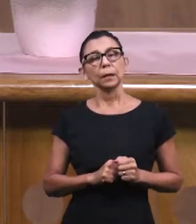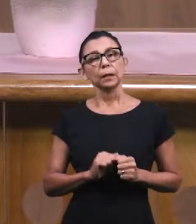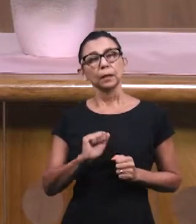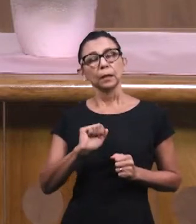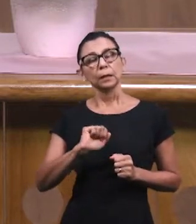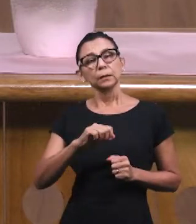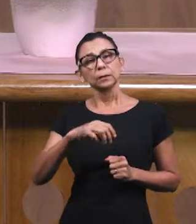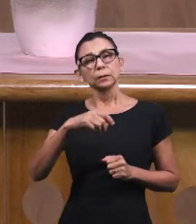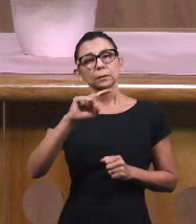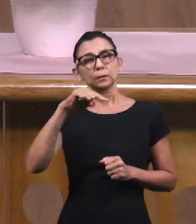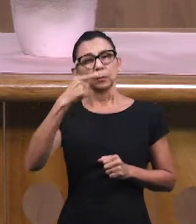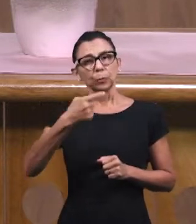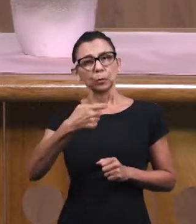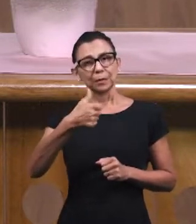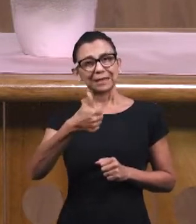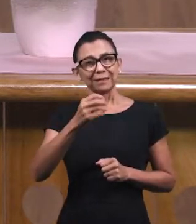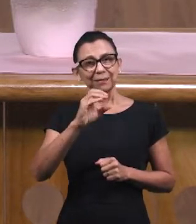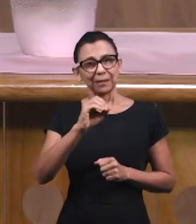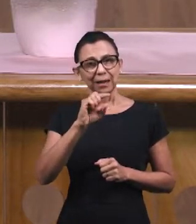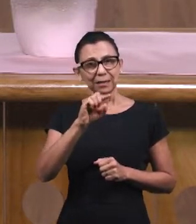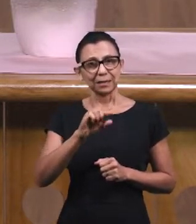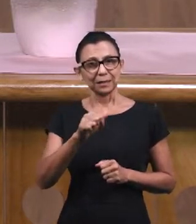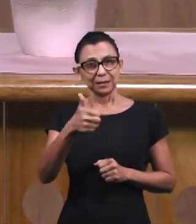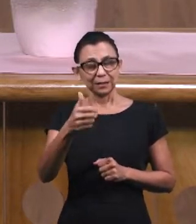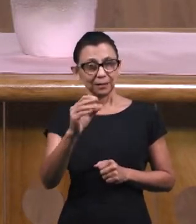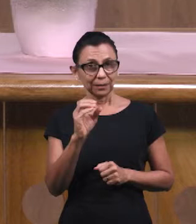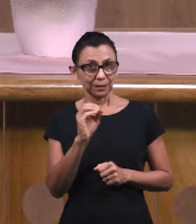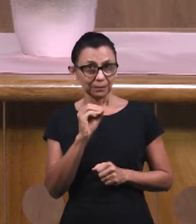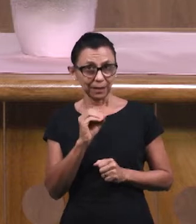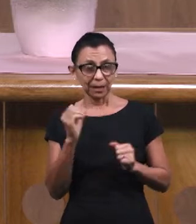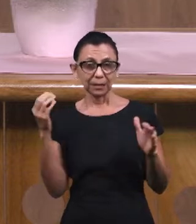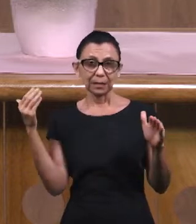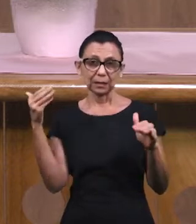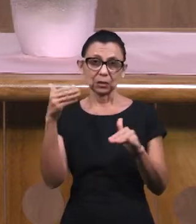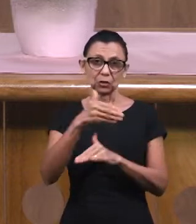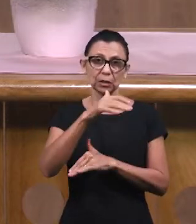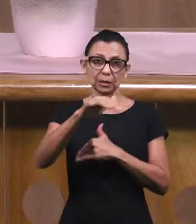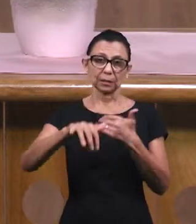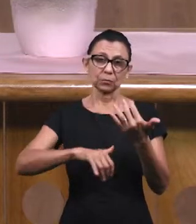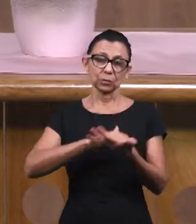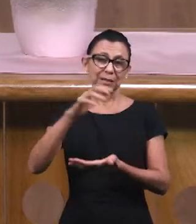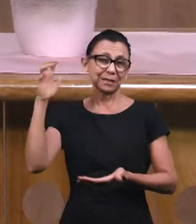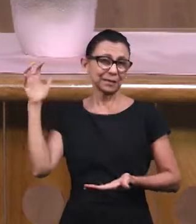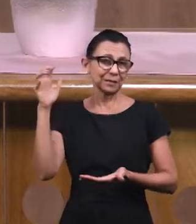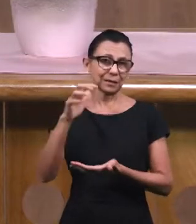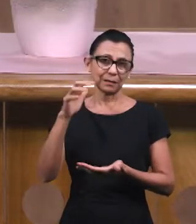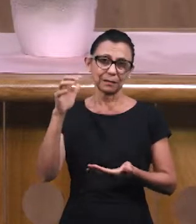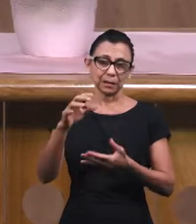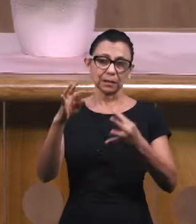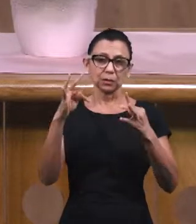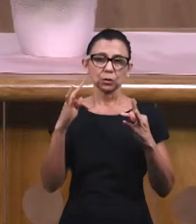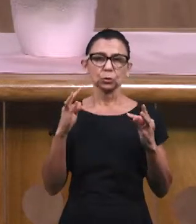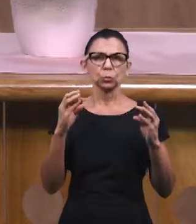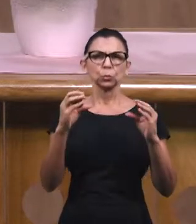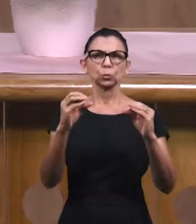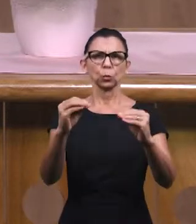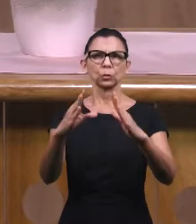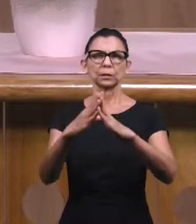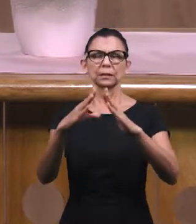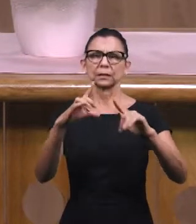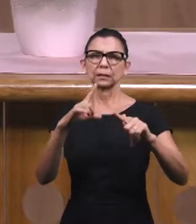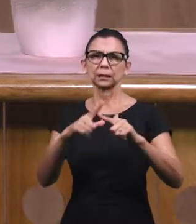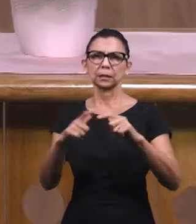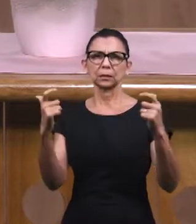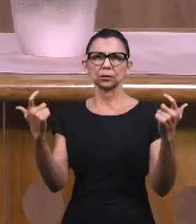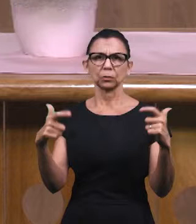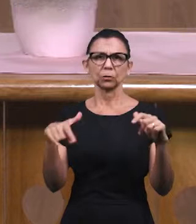heures et 10 minutes, donc, nous entrons en réseau via satellite avec toutes nos églises, tous les temples et lieux